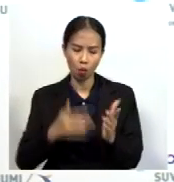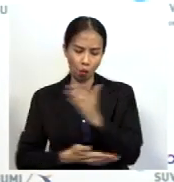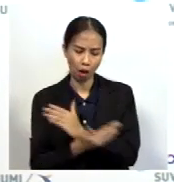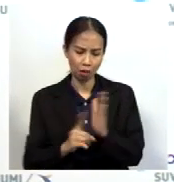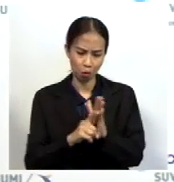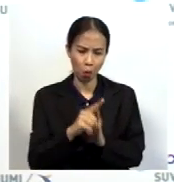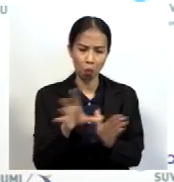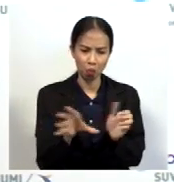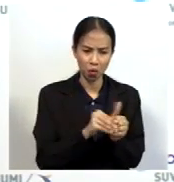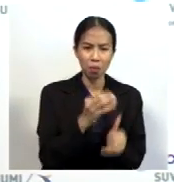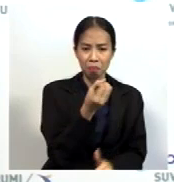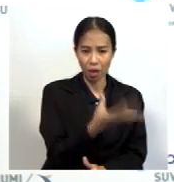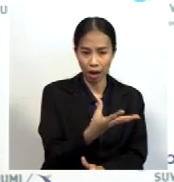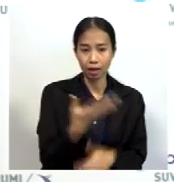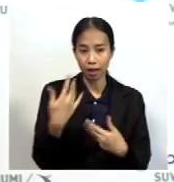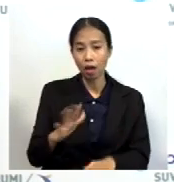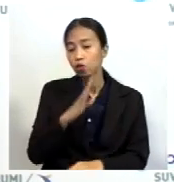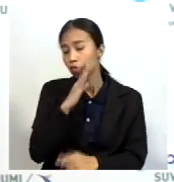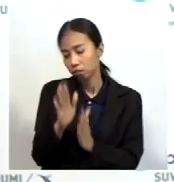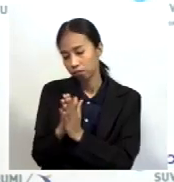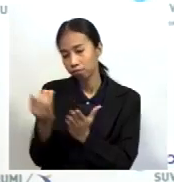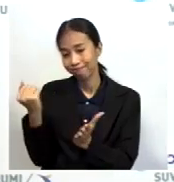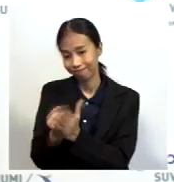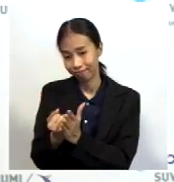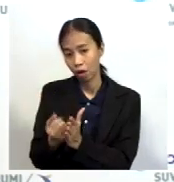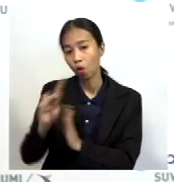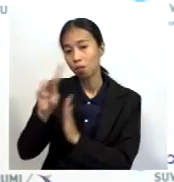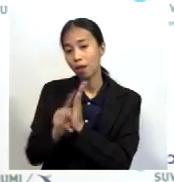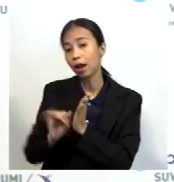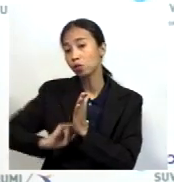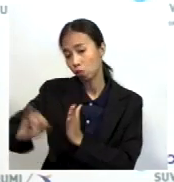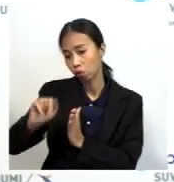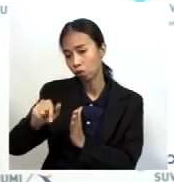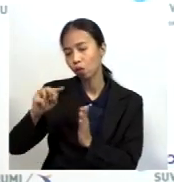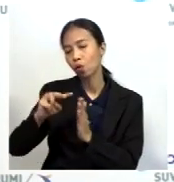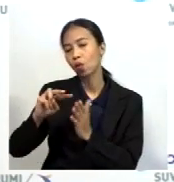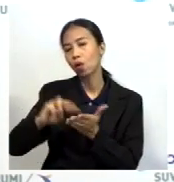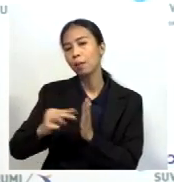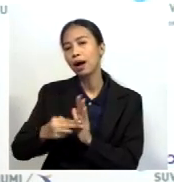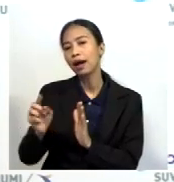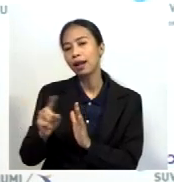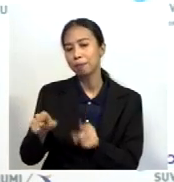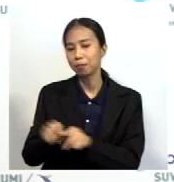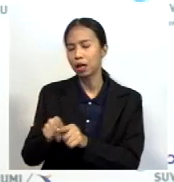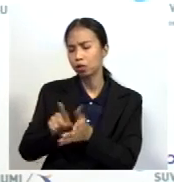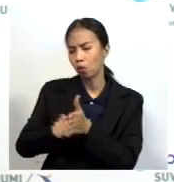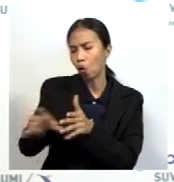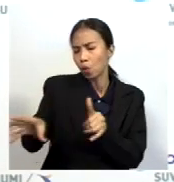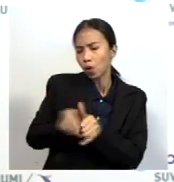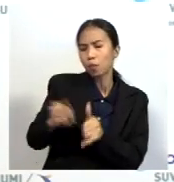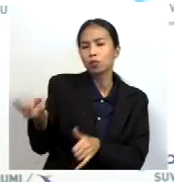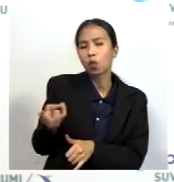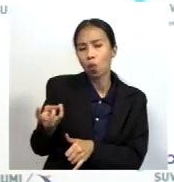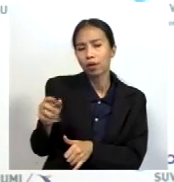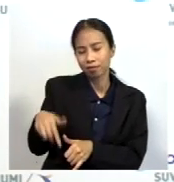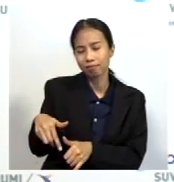แล้วก็ผู้ที่ถือพาสปอร์ตเดินทางเข้าเกาหลีถูกกฎหมายเนี่ยก็จะเป็นกลุ่มผู้โดยสารเสี่ยงต่ำแล้วก็มีกระบวน